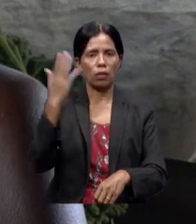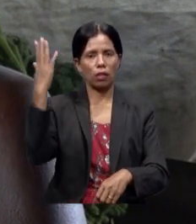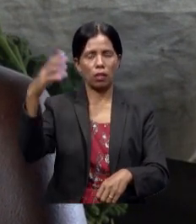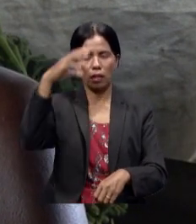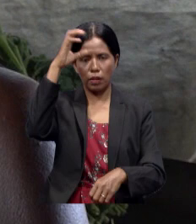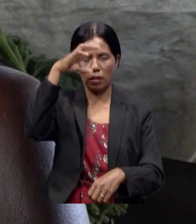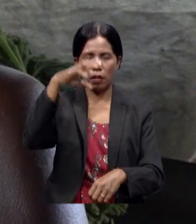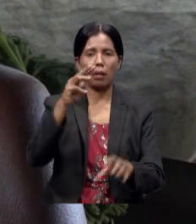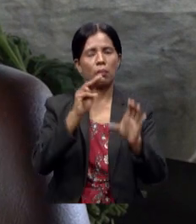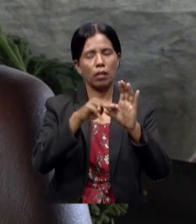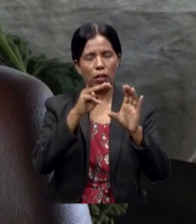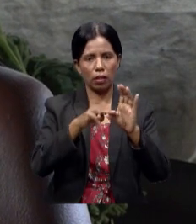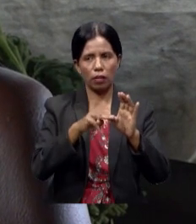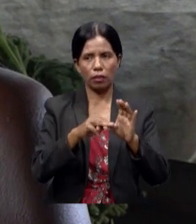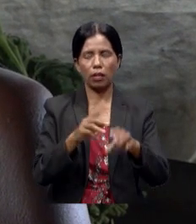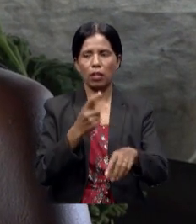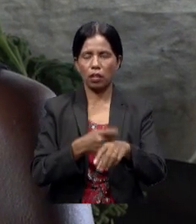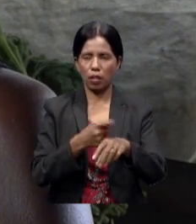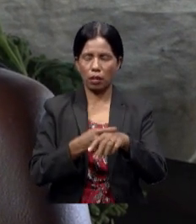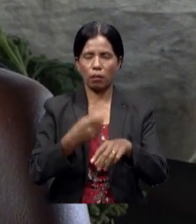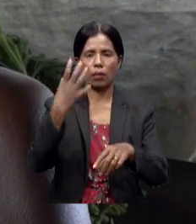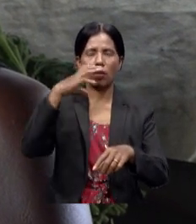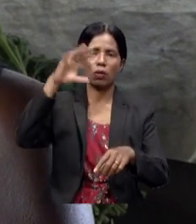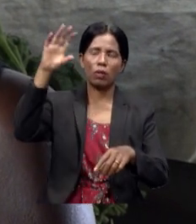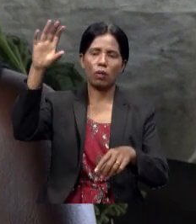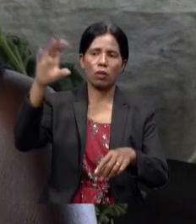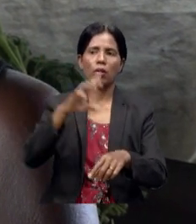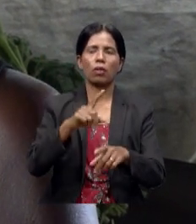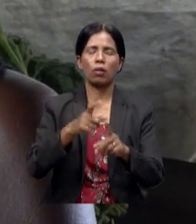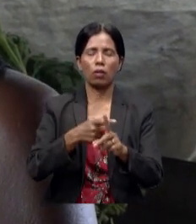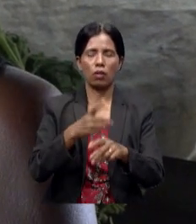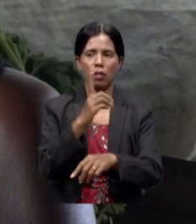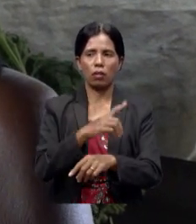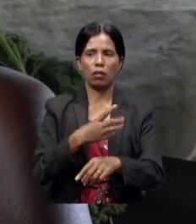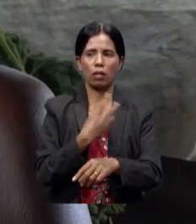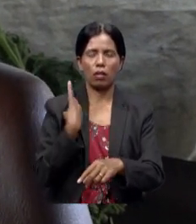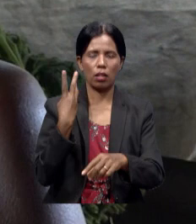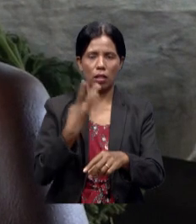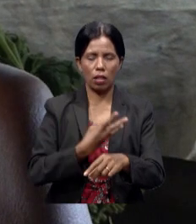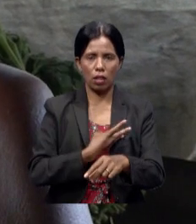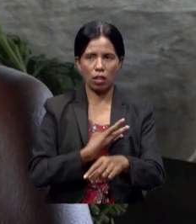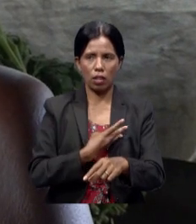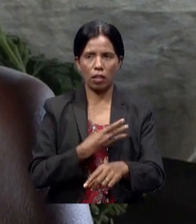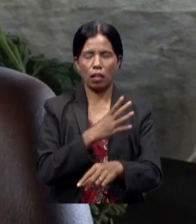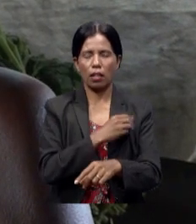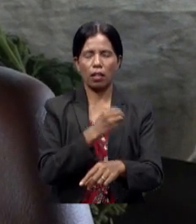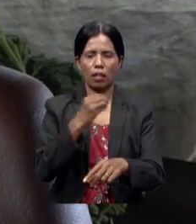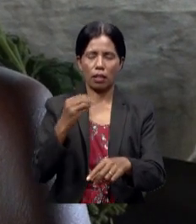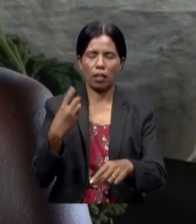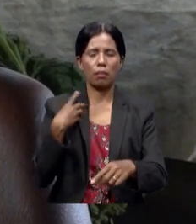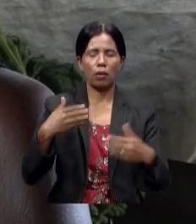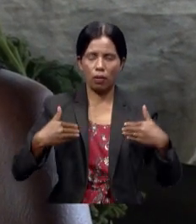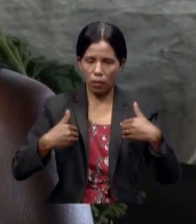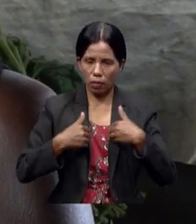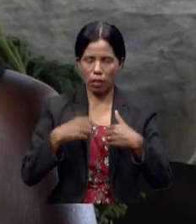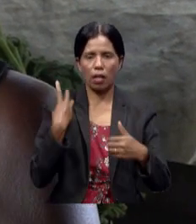tahu mau tu, kado tempu loro mana, sakus tu serne loro mana siapa ya kami tu, kami boleh lu, dalam rumah pilih hitan